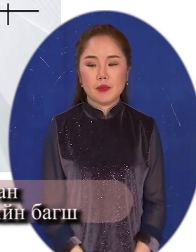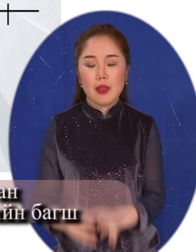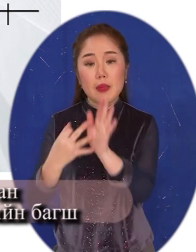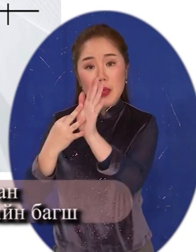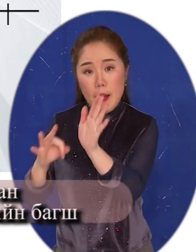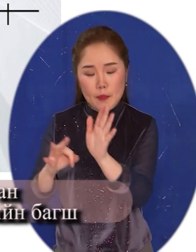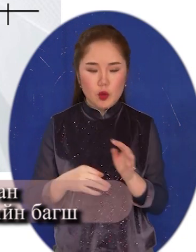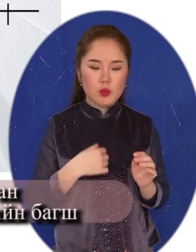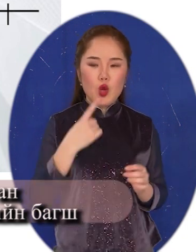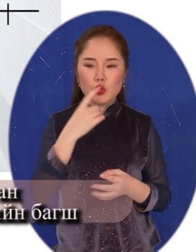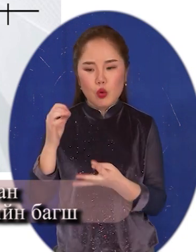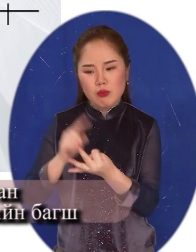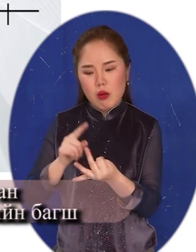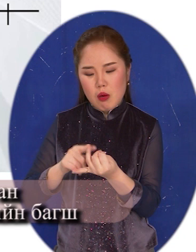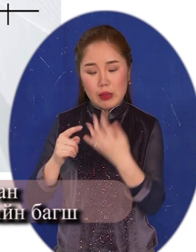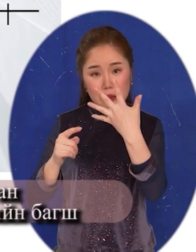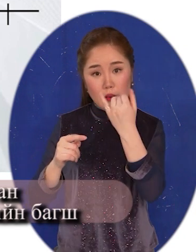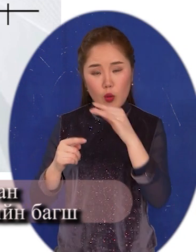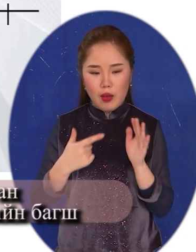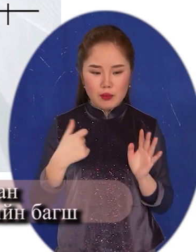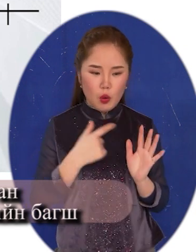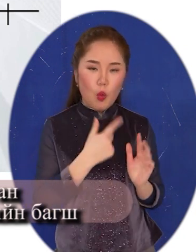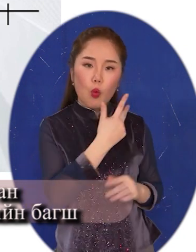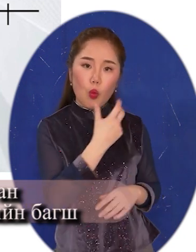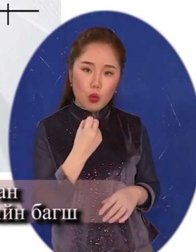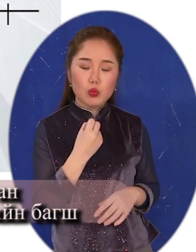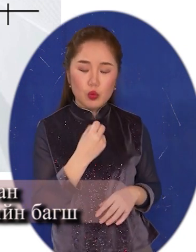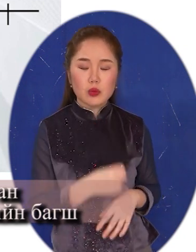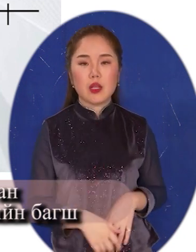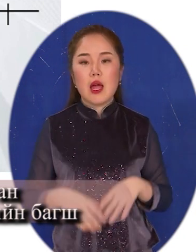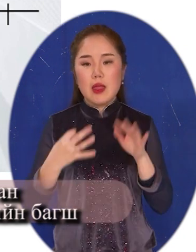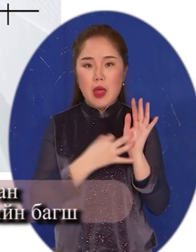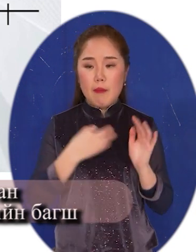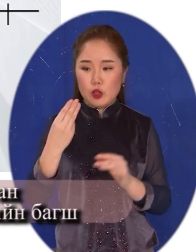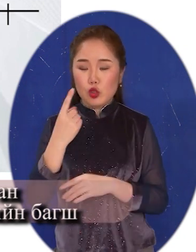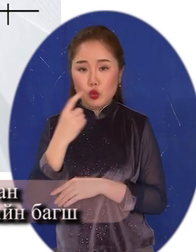800-ден 100-дү 5 ирет кемиткенде 300 төгрүк.